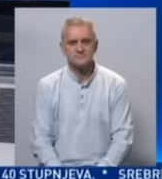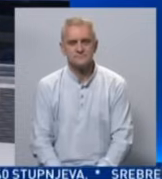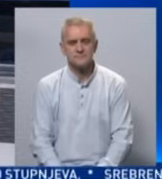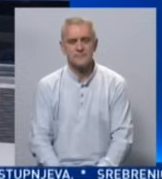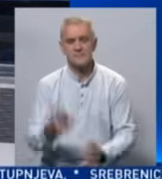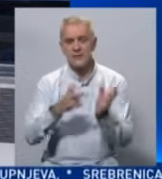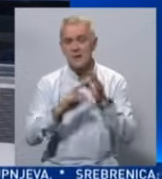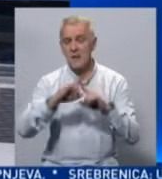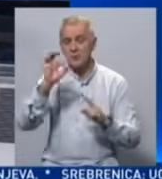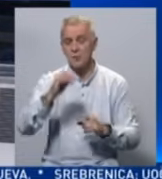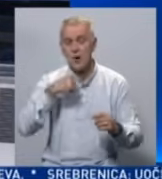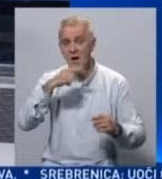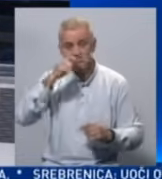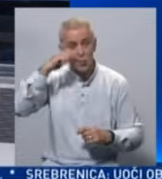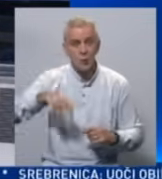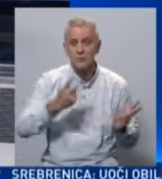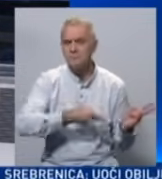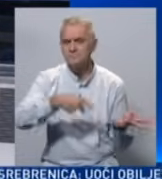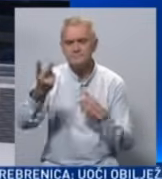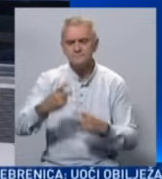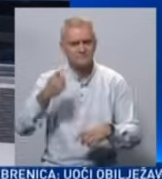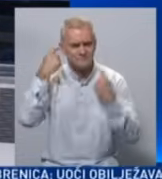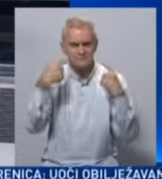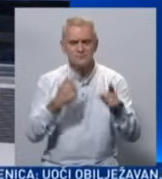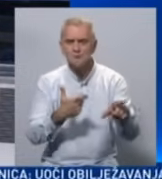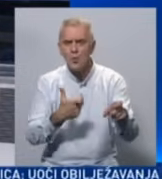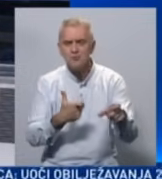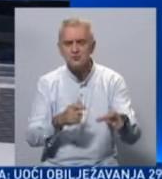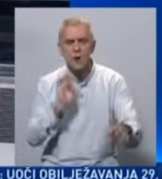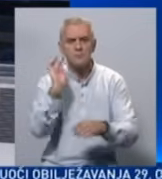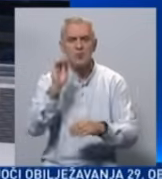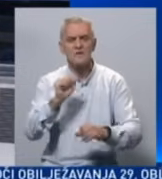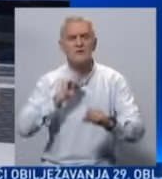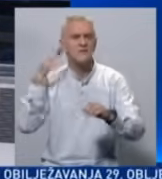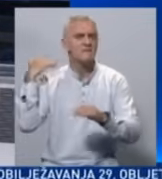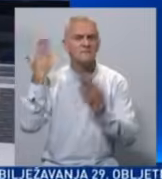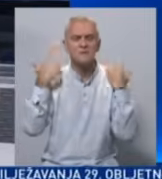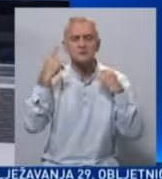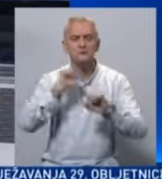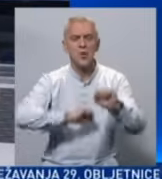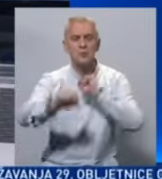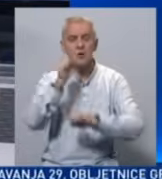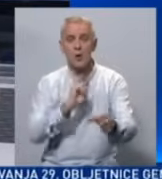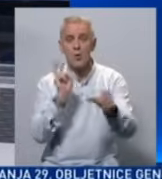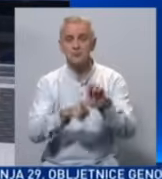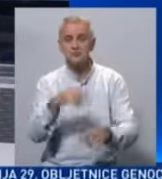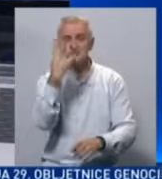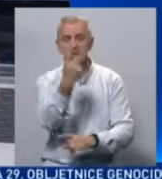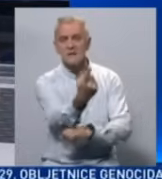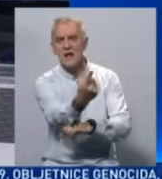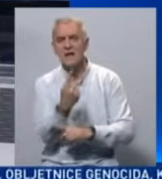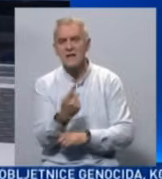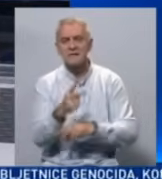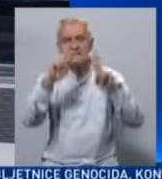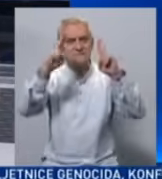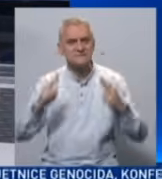NATO je saopštio da će Ukrajini poslati desetine komada oružja protiv vazdušne odbrane, uključujući i najmanje 4 raketna sistema